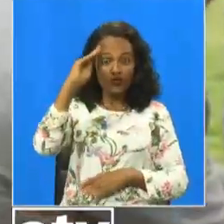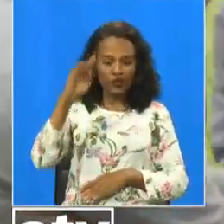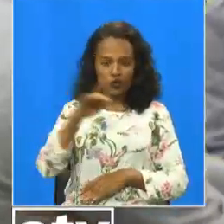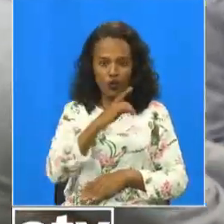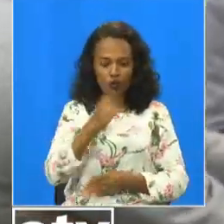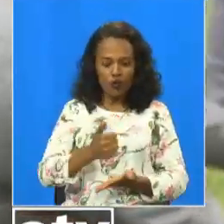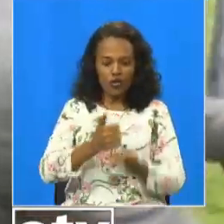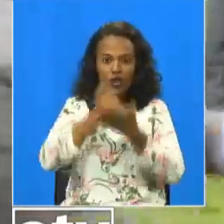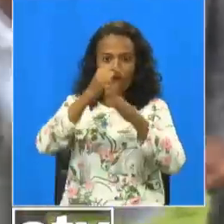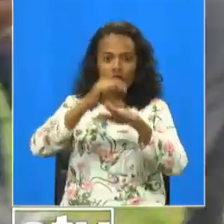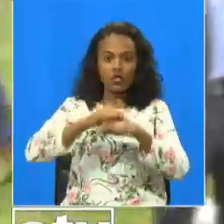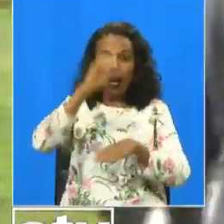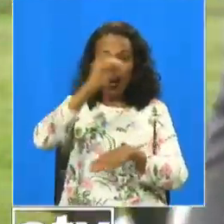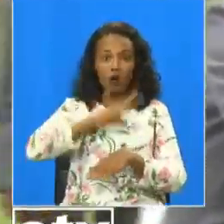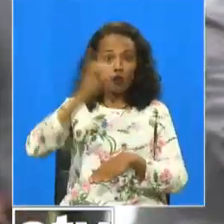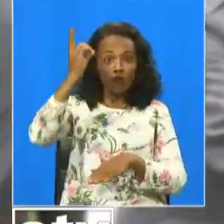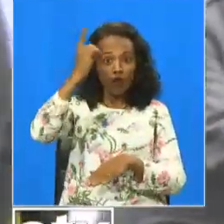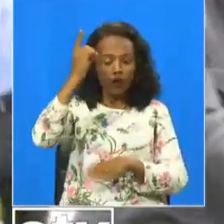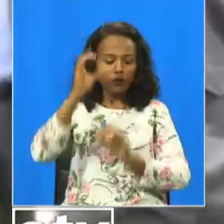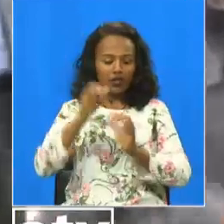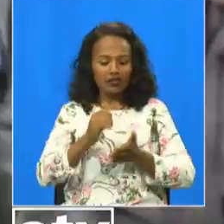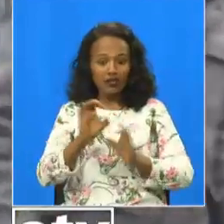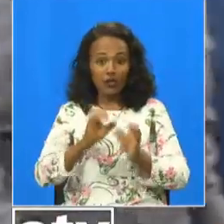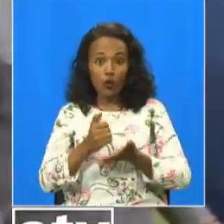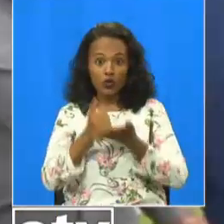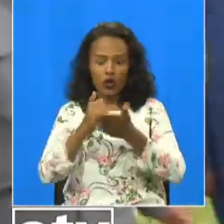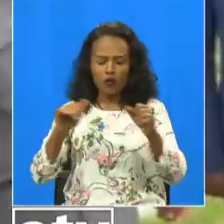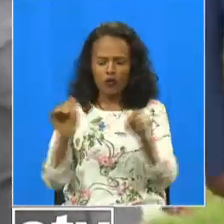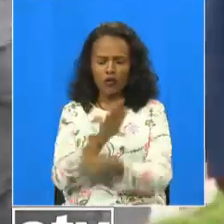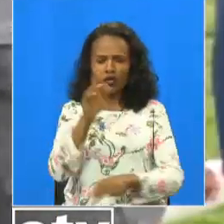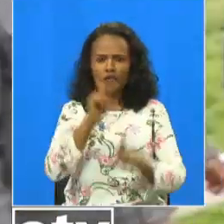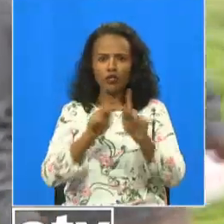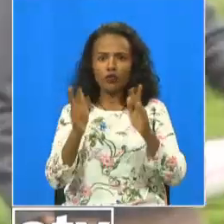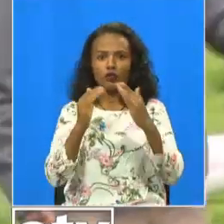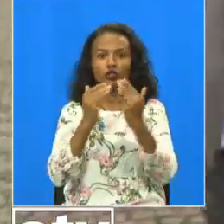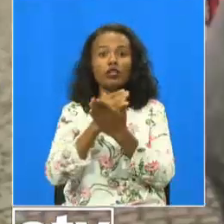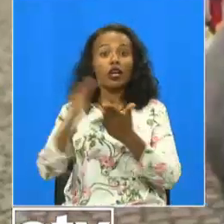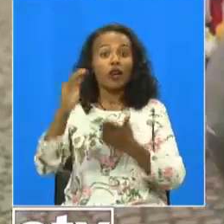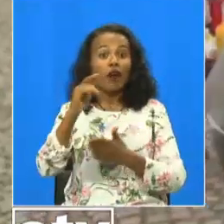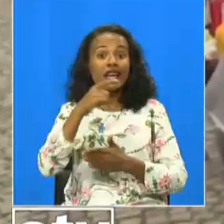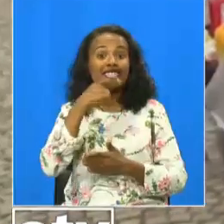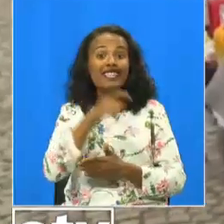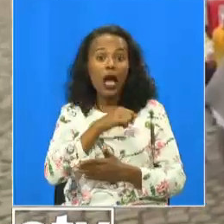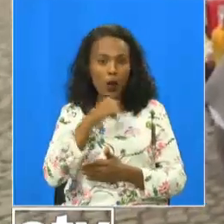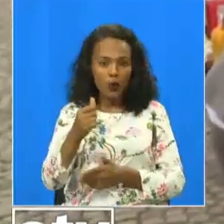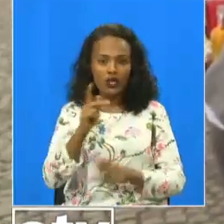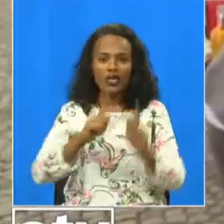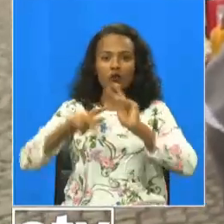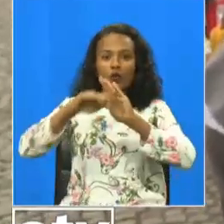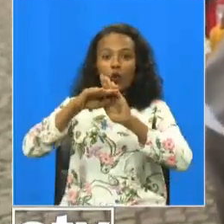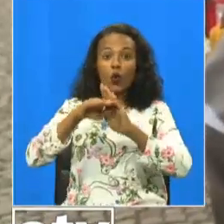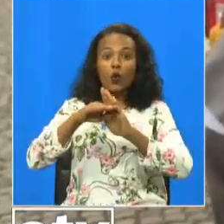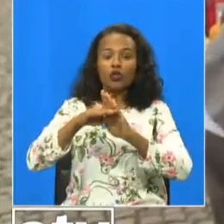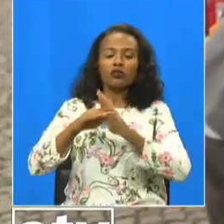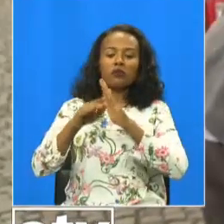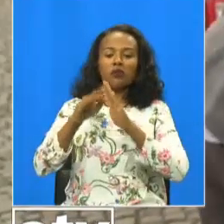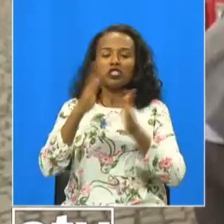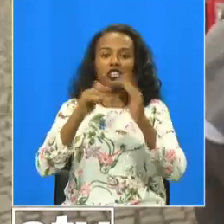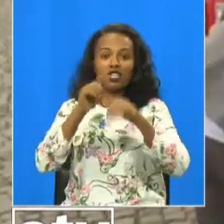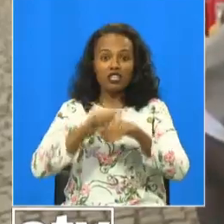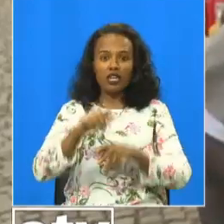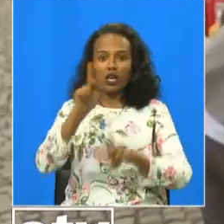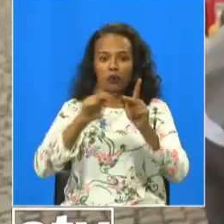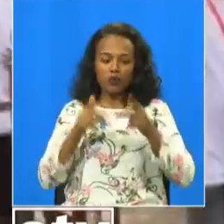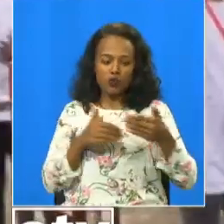በድጋፍ ወቅትም አቶ ፍቃዱ ተሰማ የተደረገው ድጋፍ በቂና የህብረተሰቡን ችግር ይቀርፋል ተብሎ ሳይሆን የህዝብ ተወካዮች በችግር ጊዜ ከህብረተሰቡ